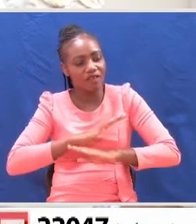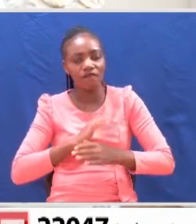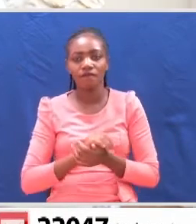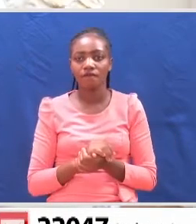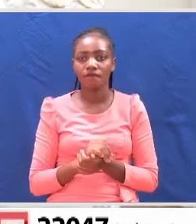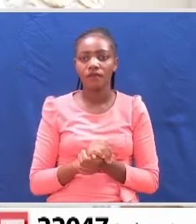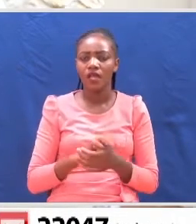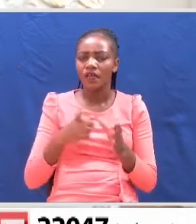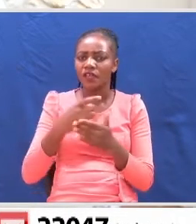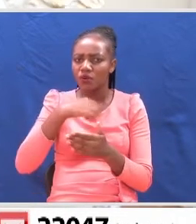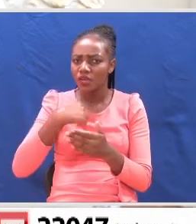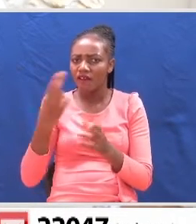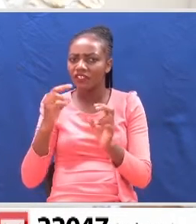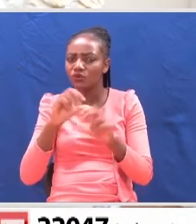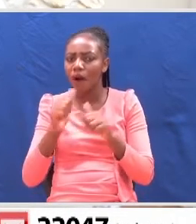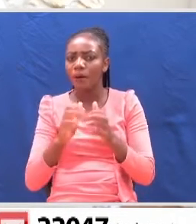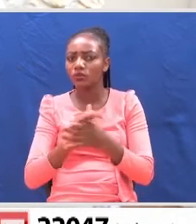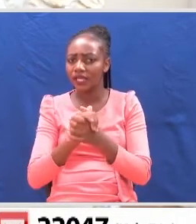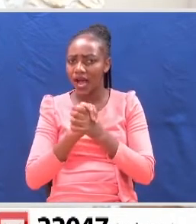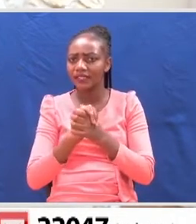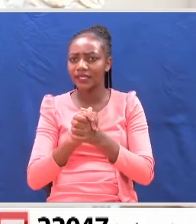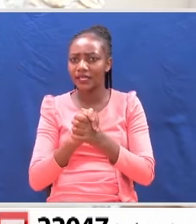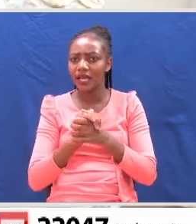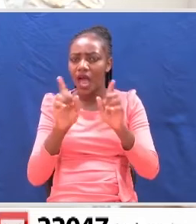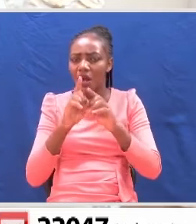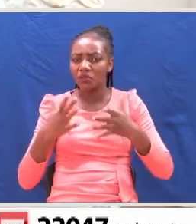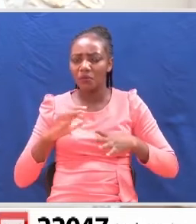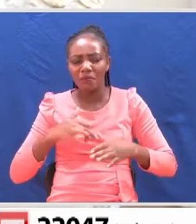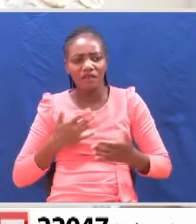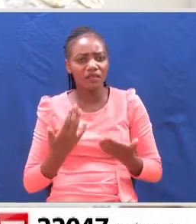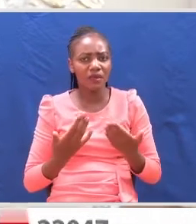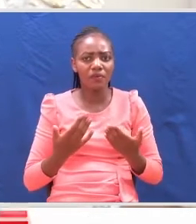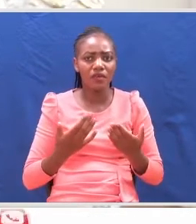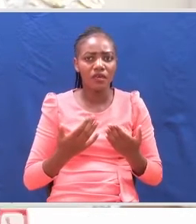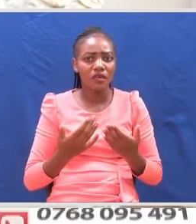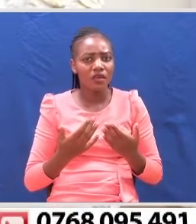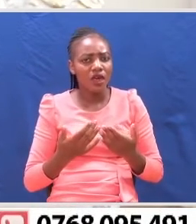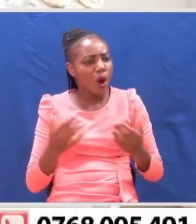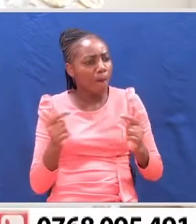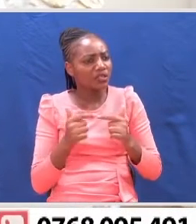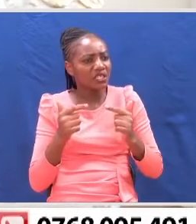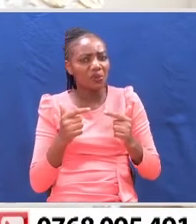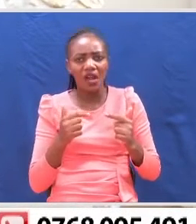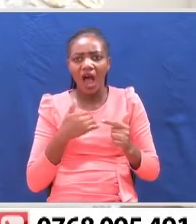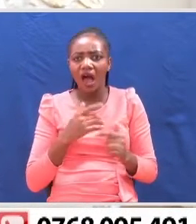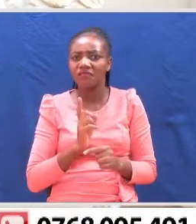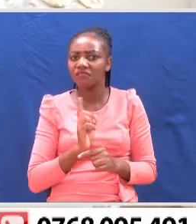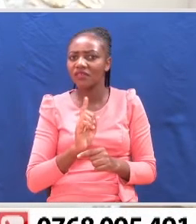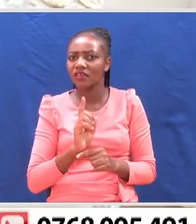hili swala la handshake na ambalo wengi wanahisi ni kama tumepoteza upinzani. Kulingana